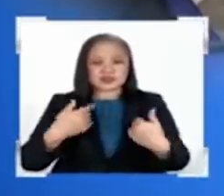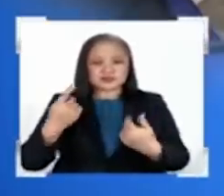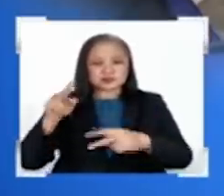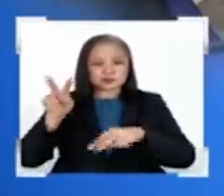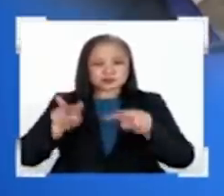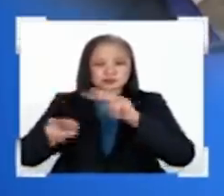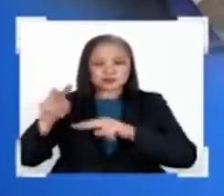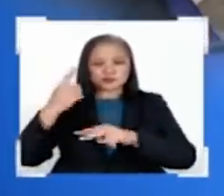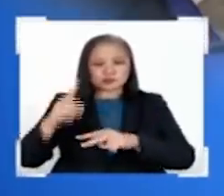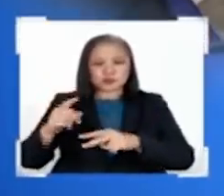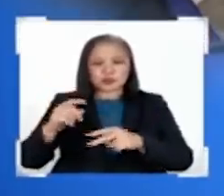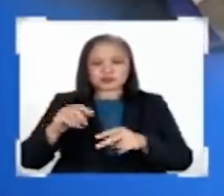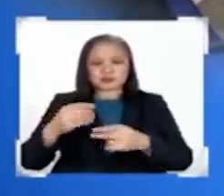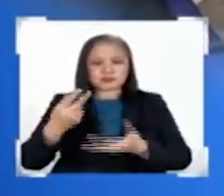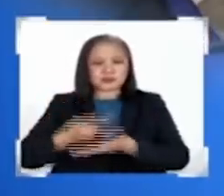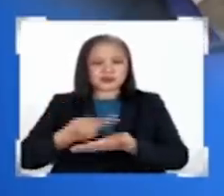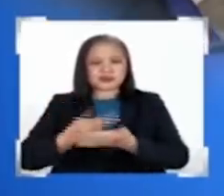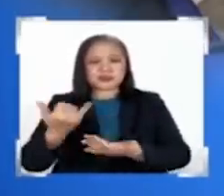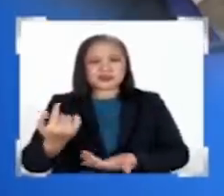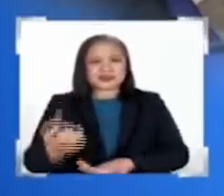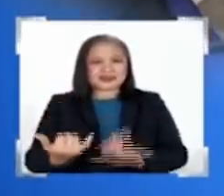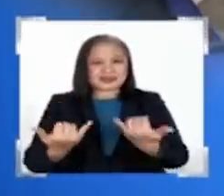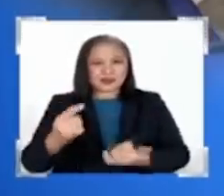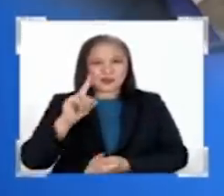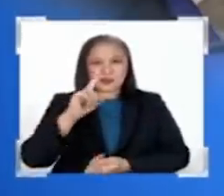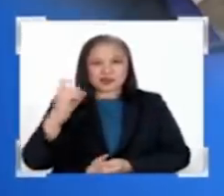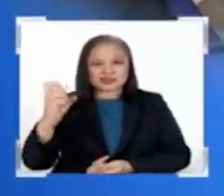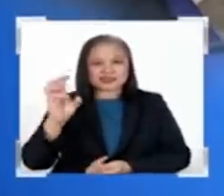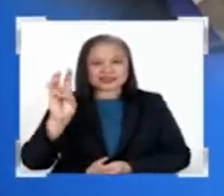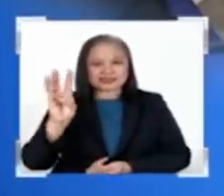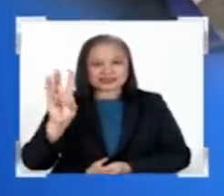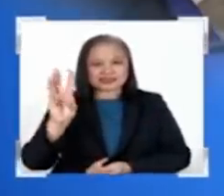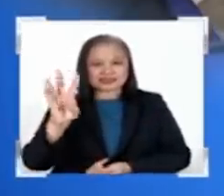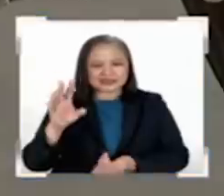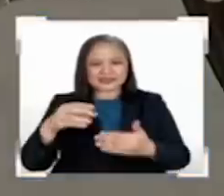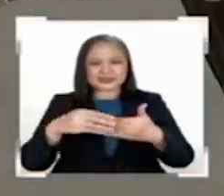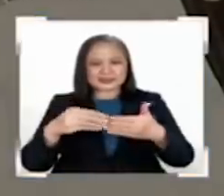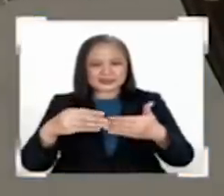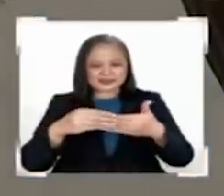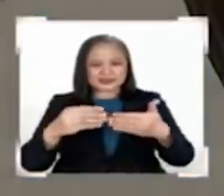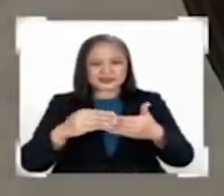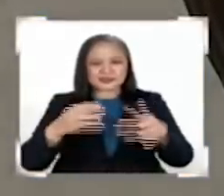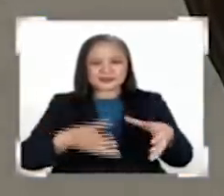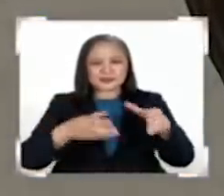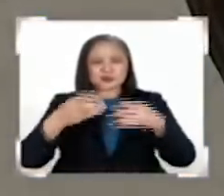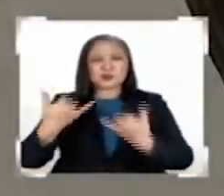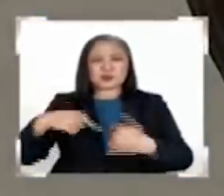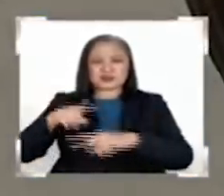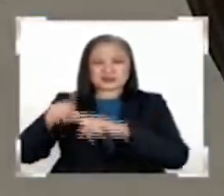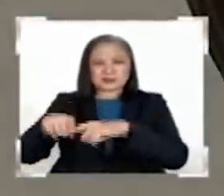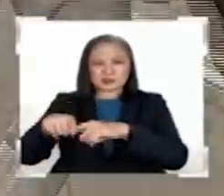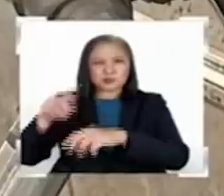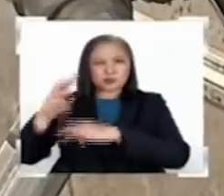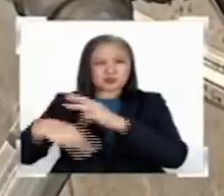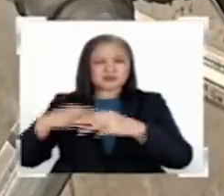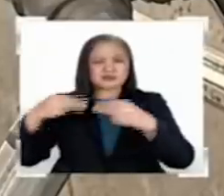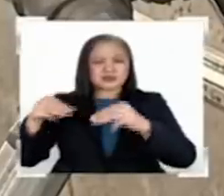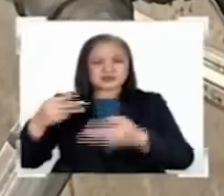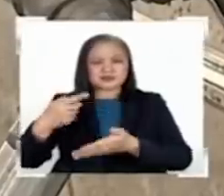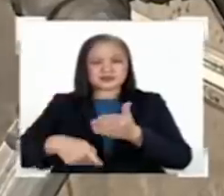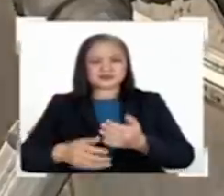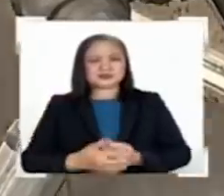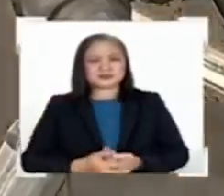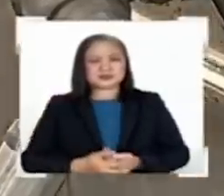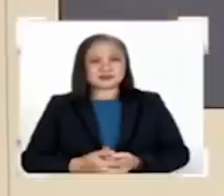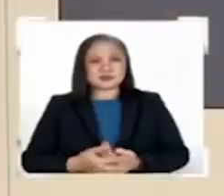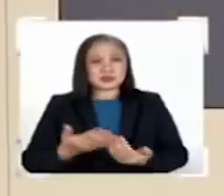nasa 160 na tayo. We are very dependent sa world market price. Ang tansya ng ilang oil industry source, lagpas 3